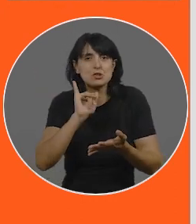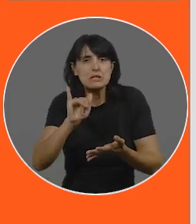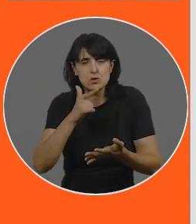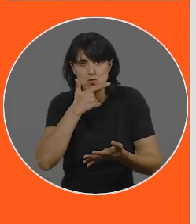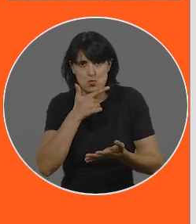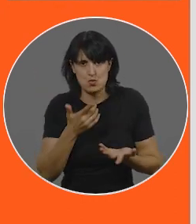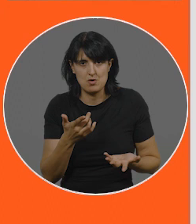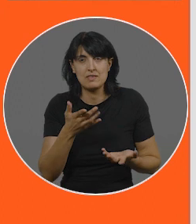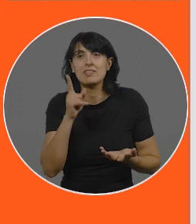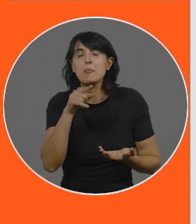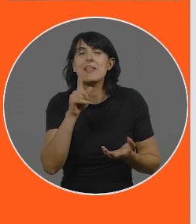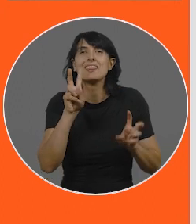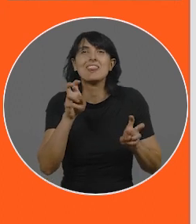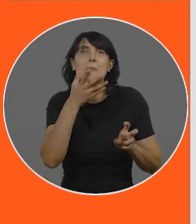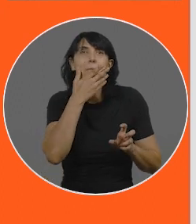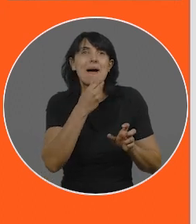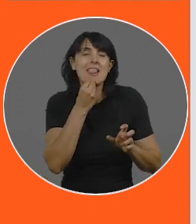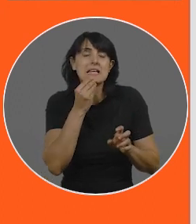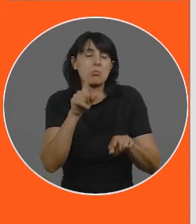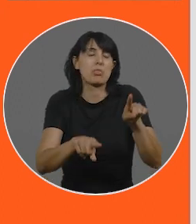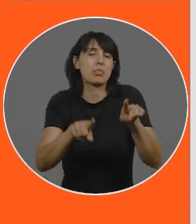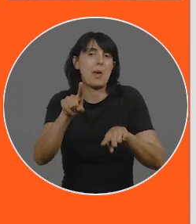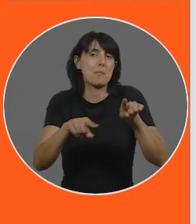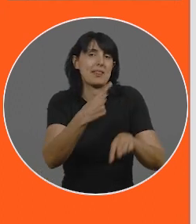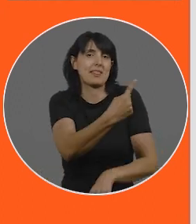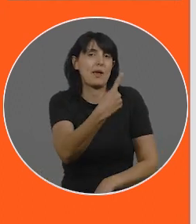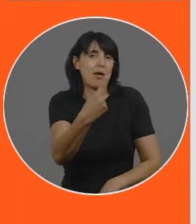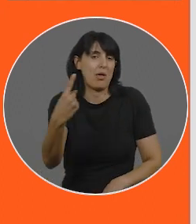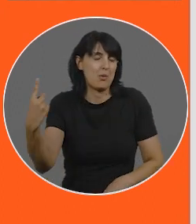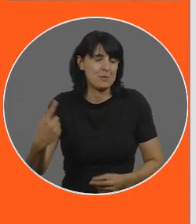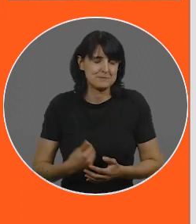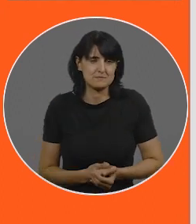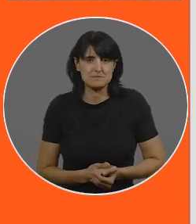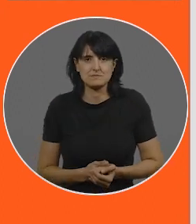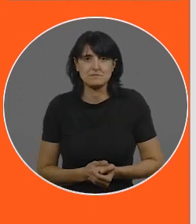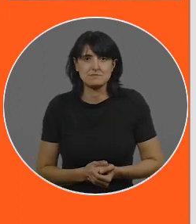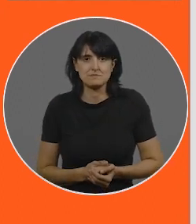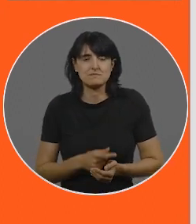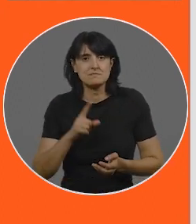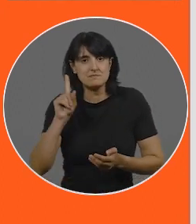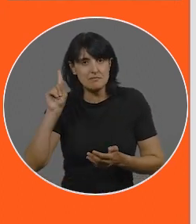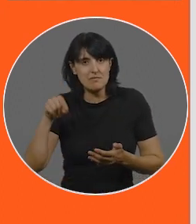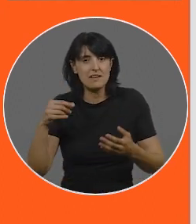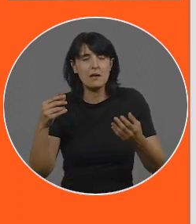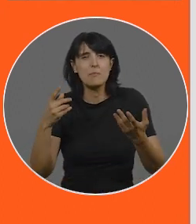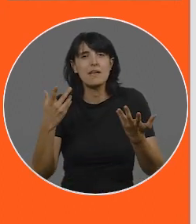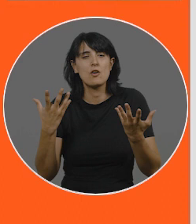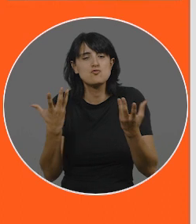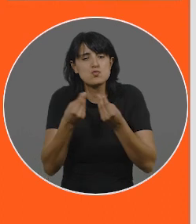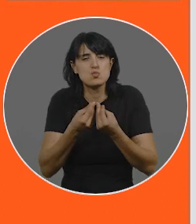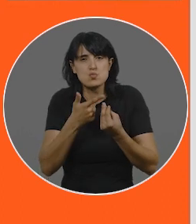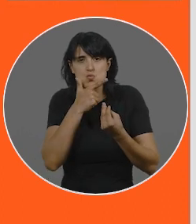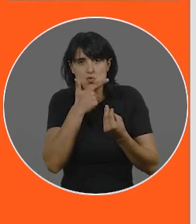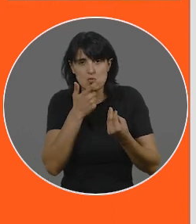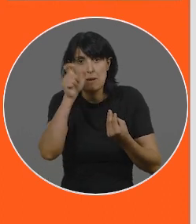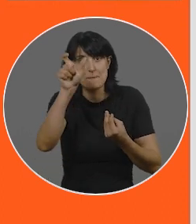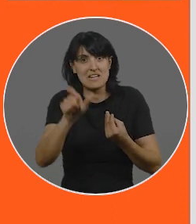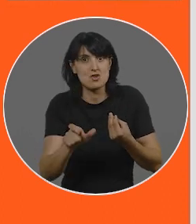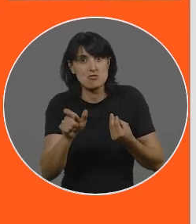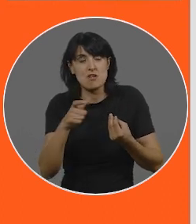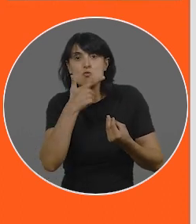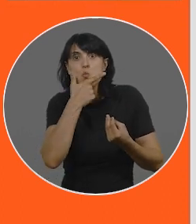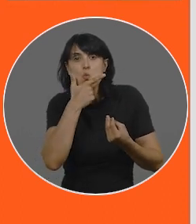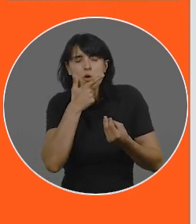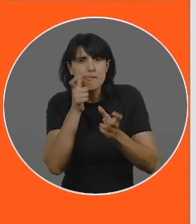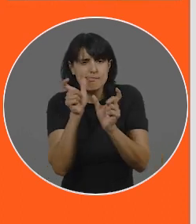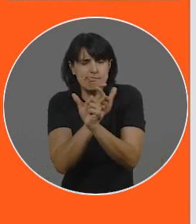sabem que la bellesa és molt relativa. I després el tema del contrast de les combinacions de color. És a dir, una